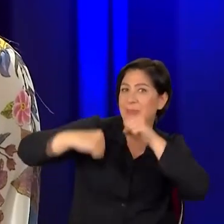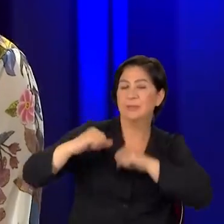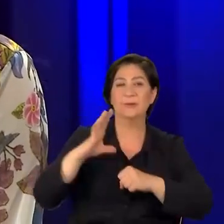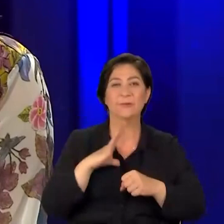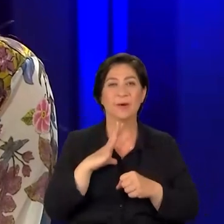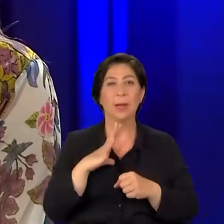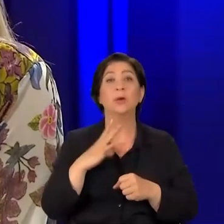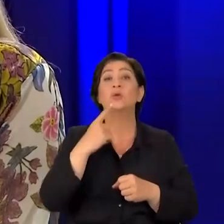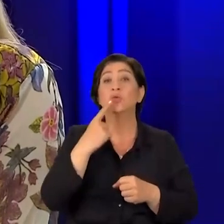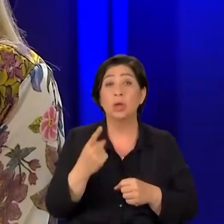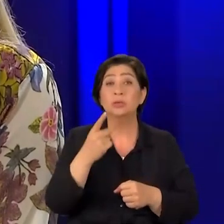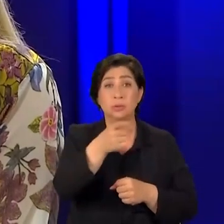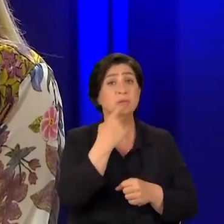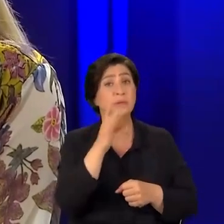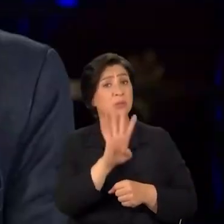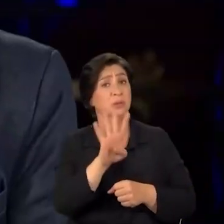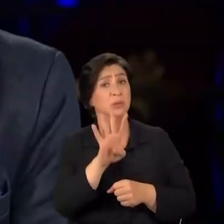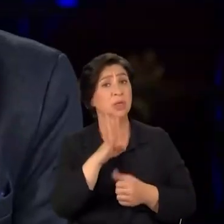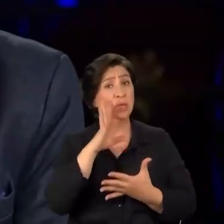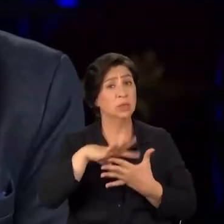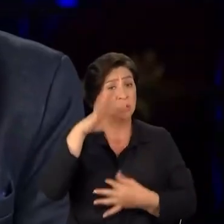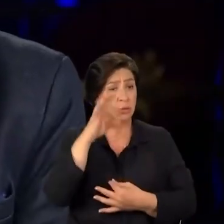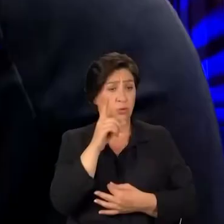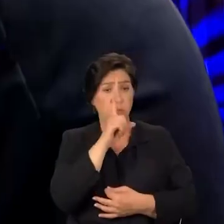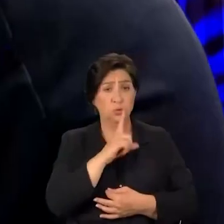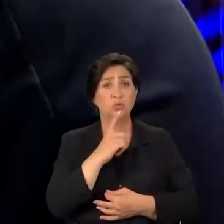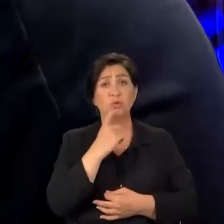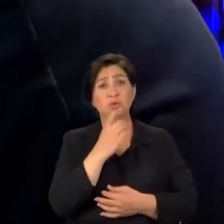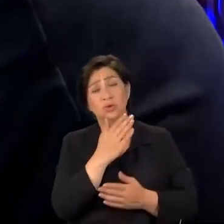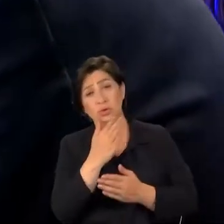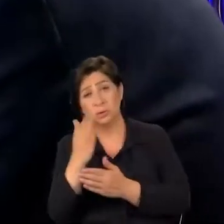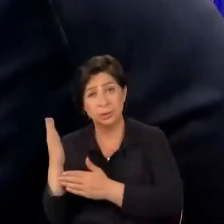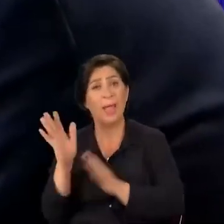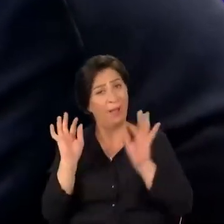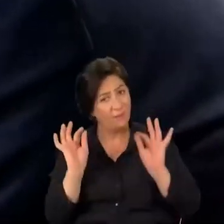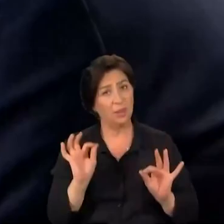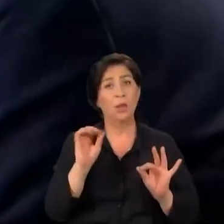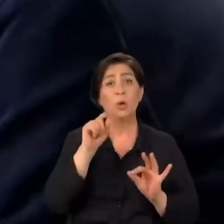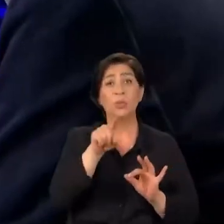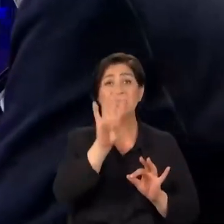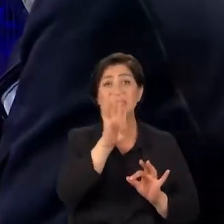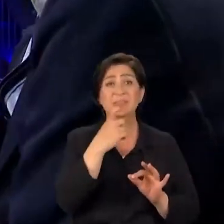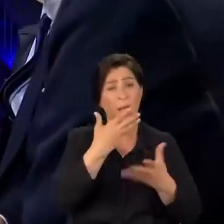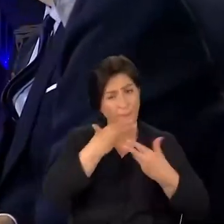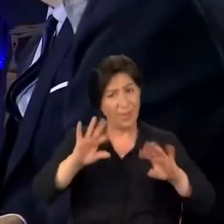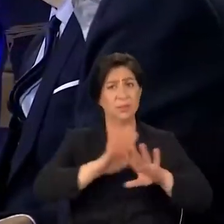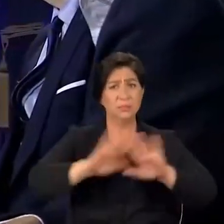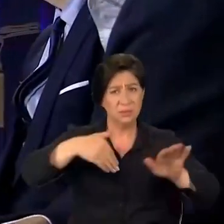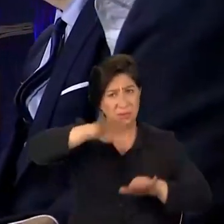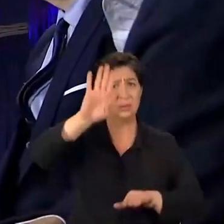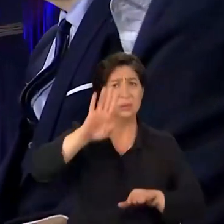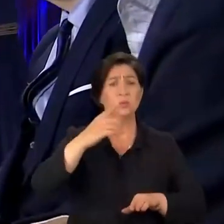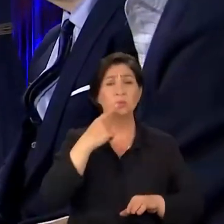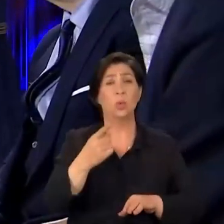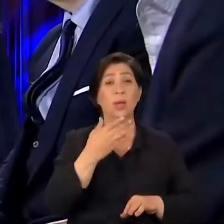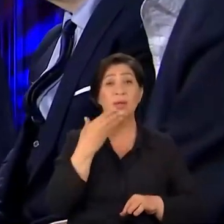geliyor. Diyorlar ki bize 40 yaşından sonra insan ömrü 100 yaşına doğru da gelişecek. Bu yılları emekli olarak geçirsen.